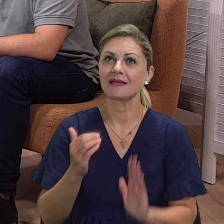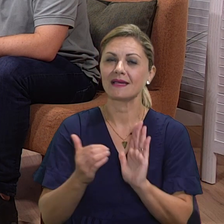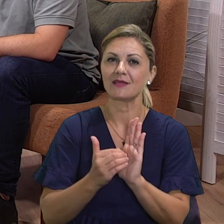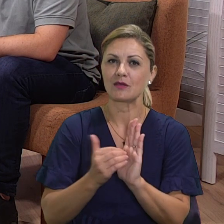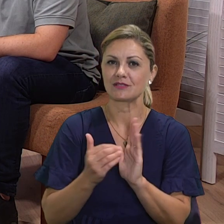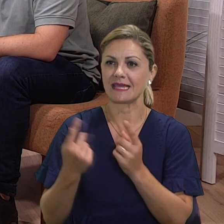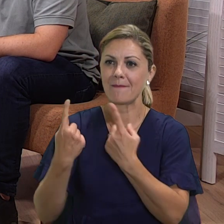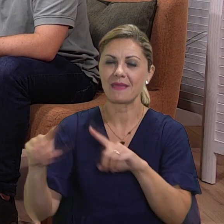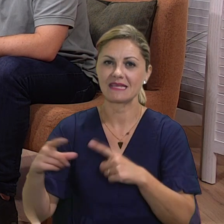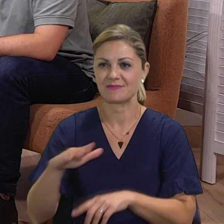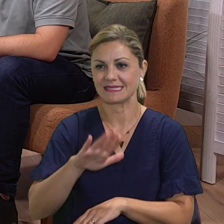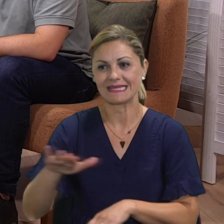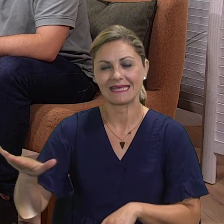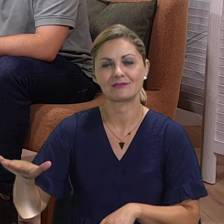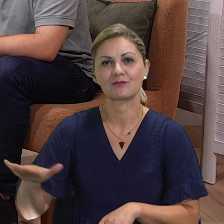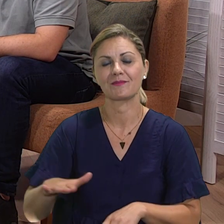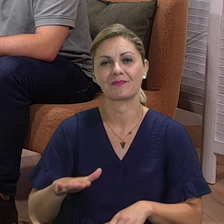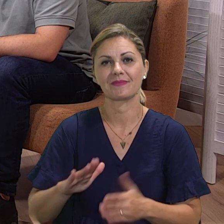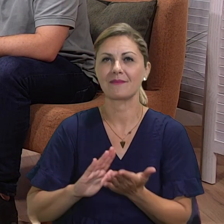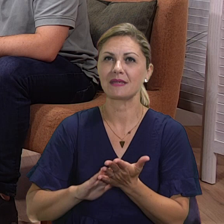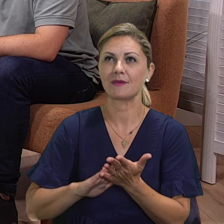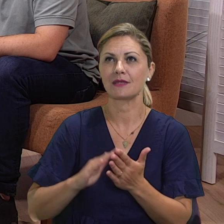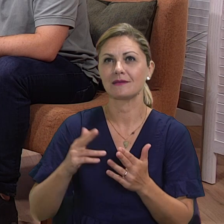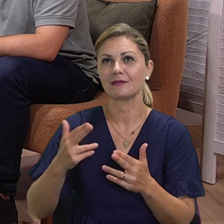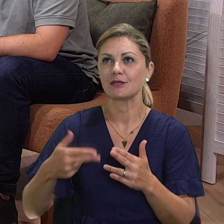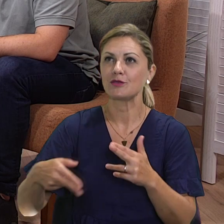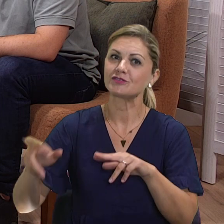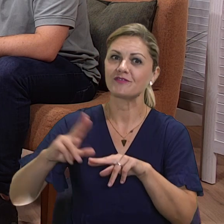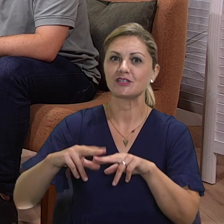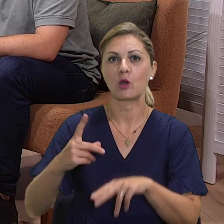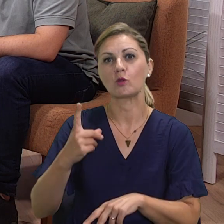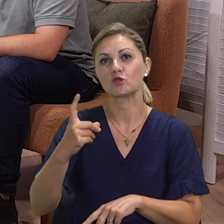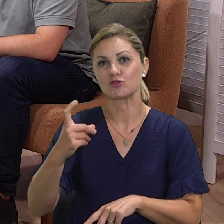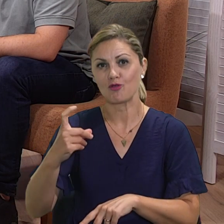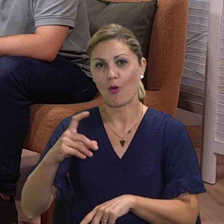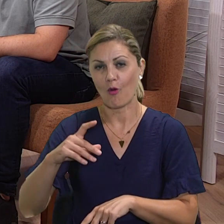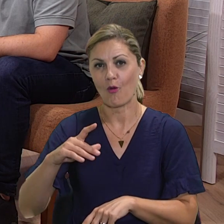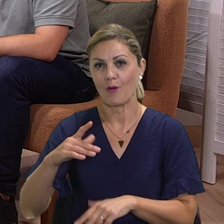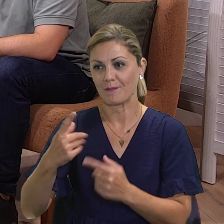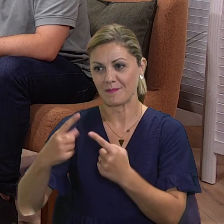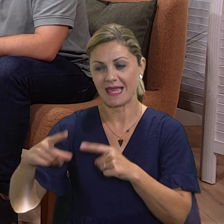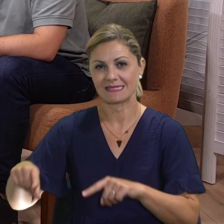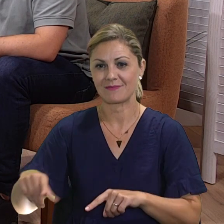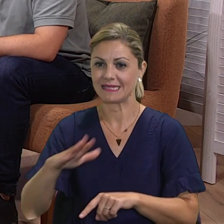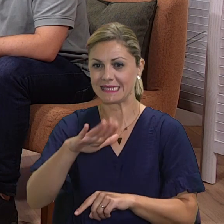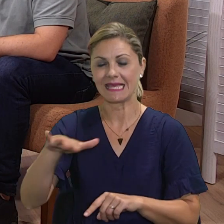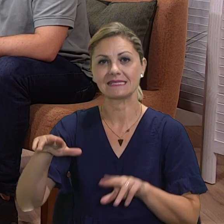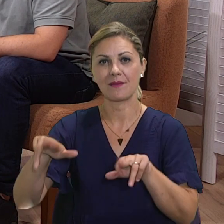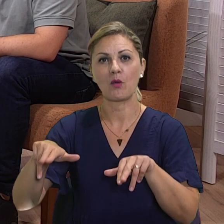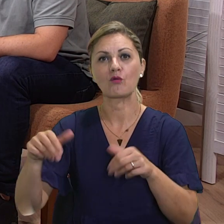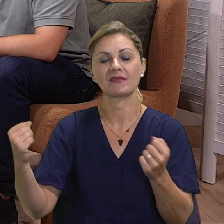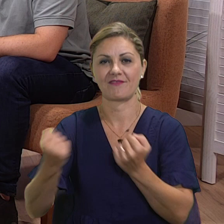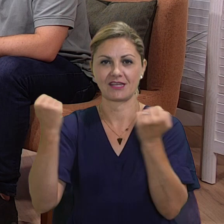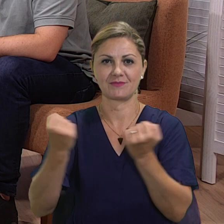te zoume da im pošaljem te pjesme. Volio bi napraviti to jednu stotinjak pjesama dječjih, tako da djeca mogu na tome vježbati.